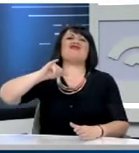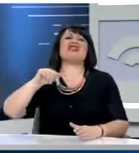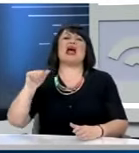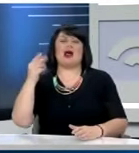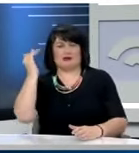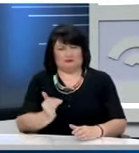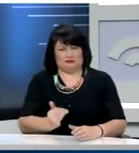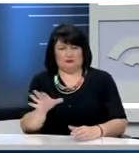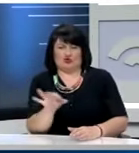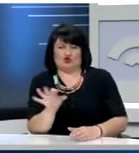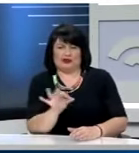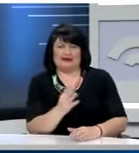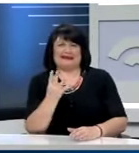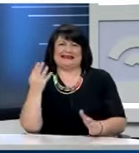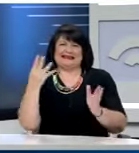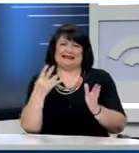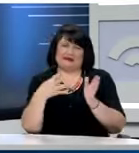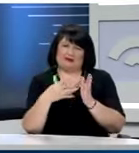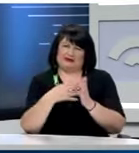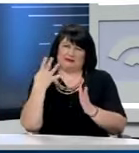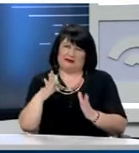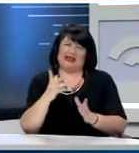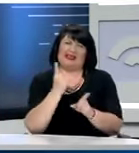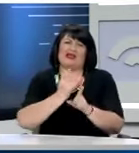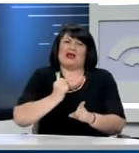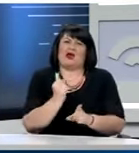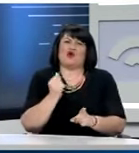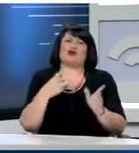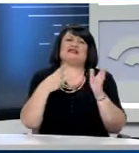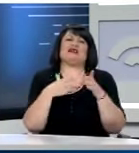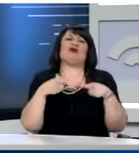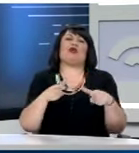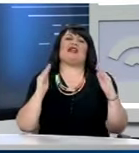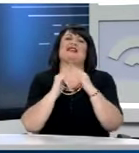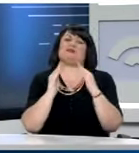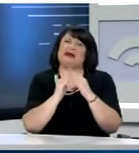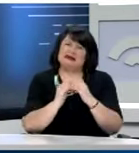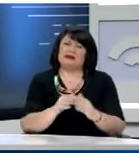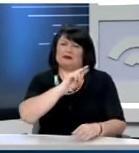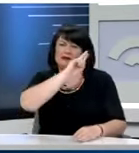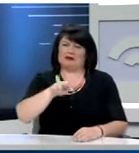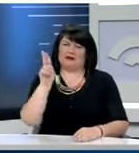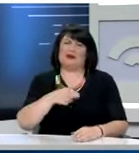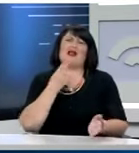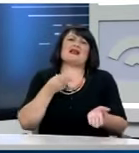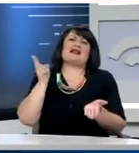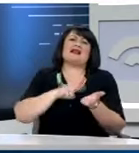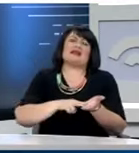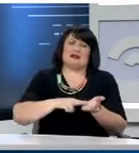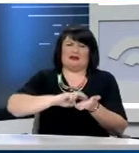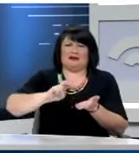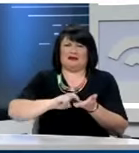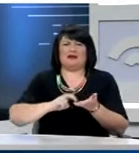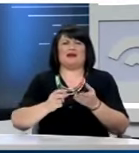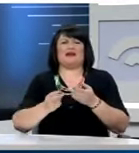προσλήψεις 4.500 στην ειδική αγωγή, 3.000 στο βοήθεια στο σπίτι, κατάργηση τέλος επιδιδεύματος για